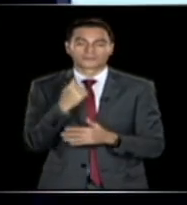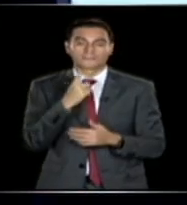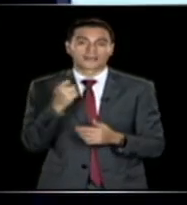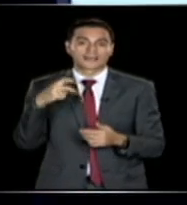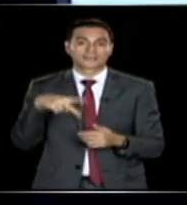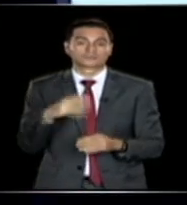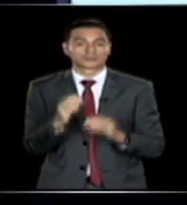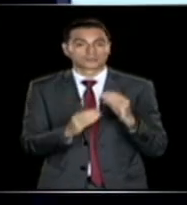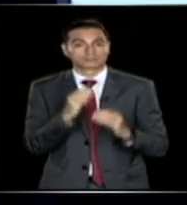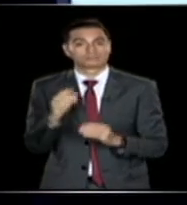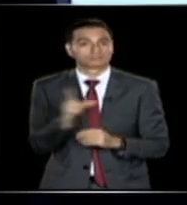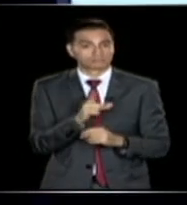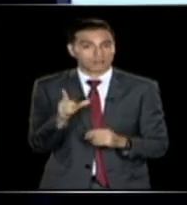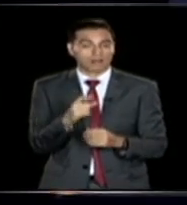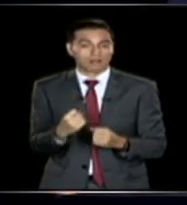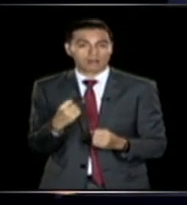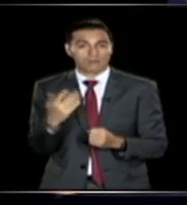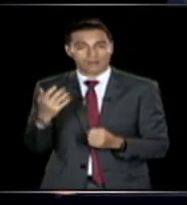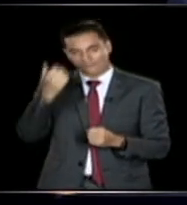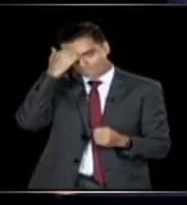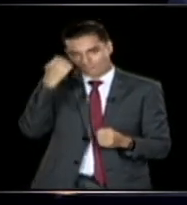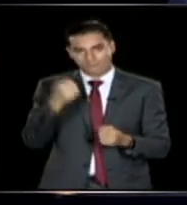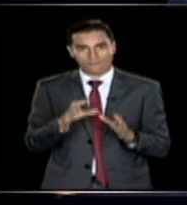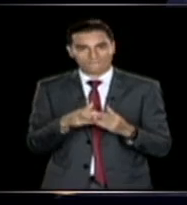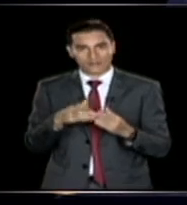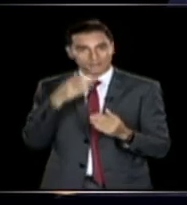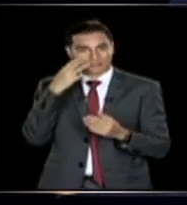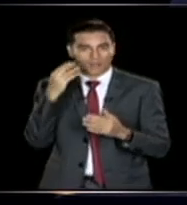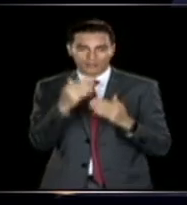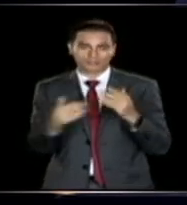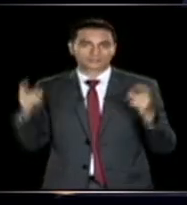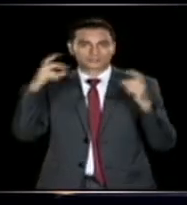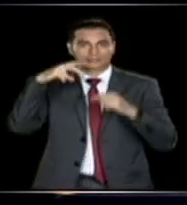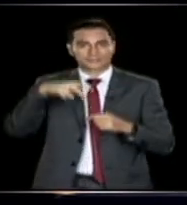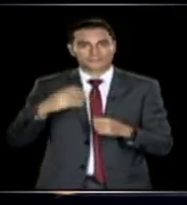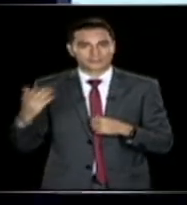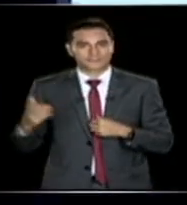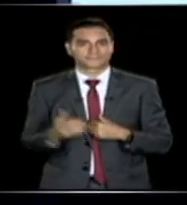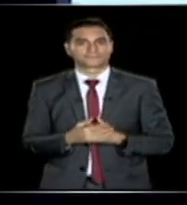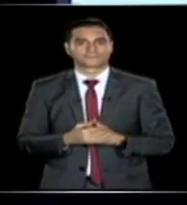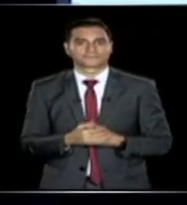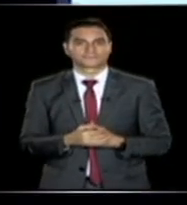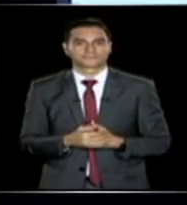تألقوا 185 نقطة. ألف مبروك للصاعقة، التأهل لدور الثمانية.